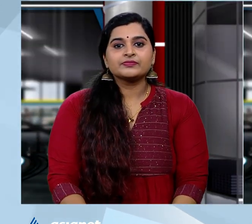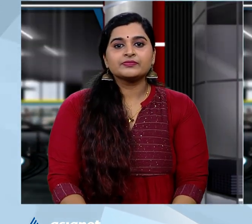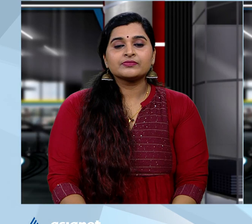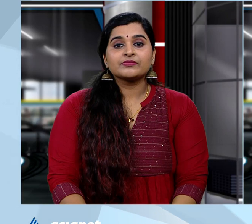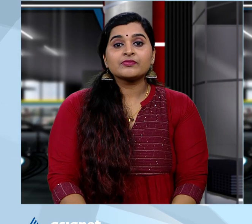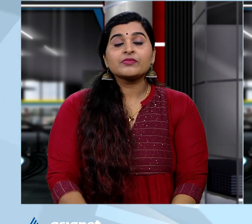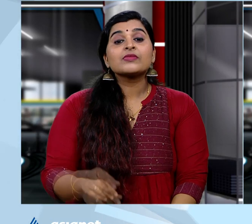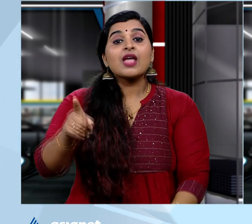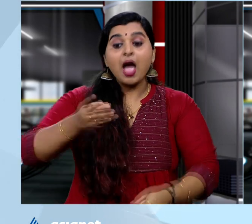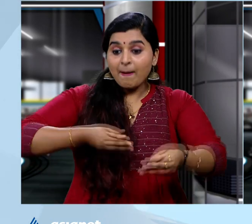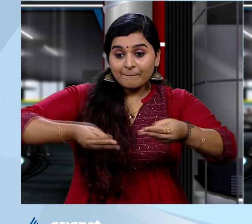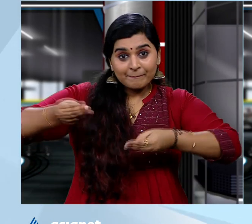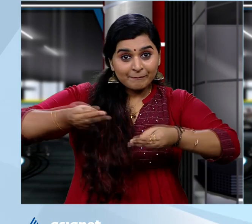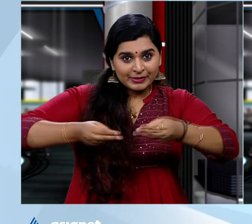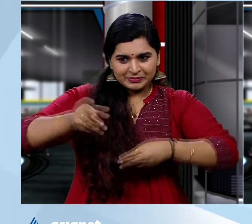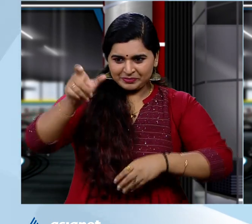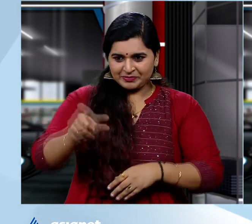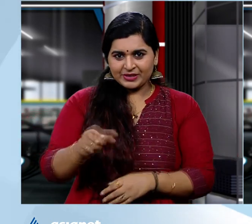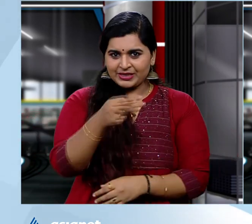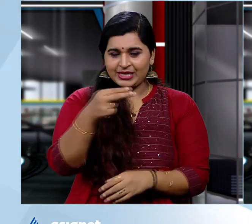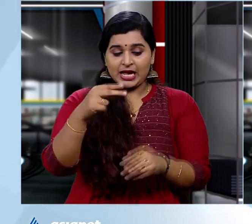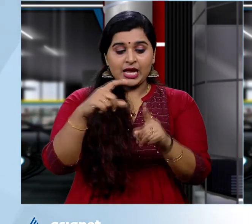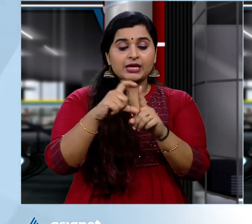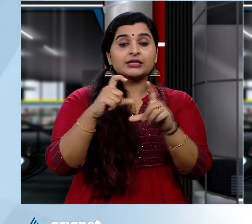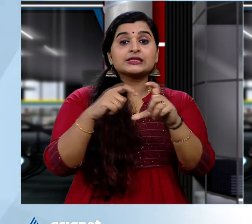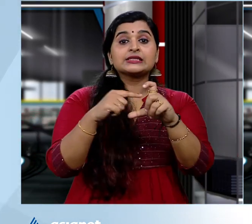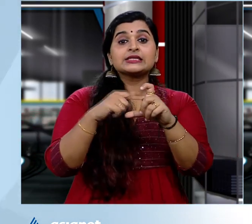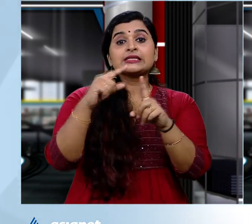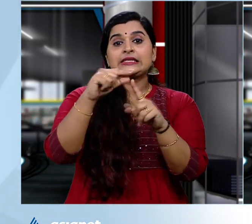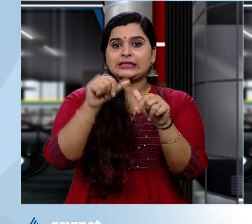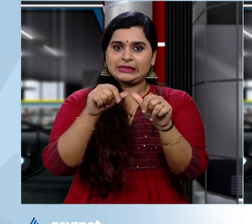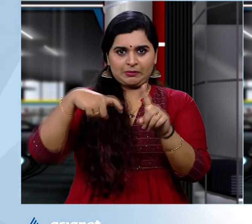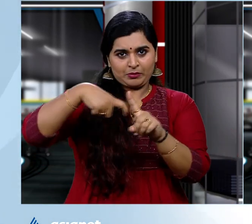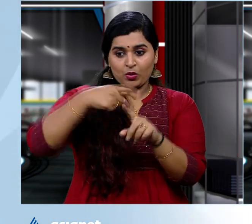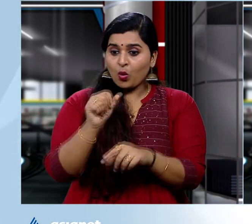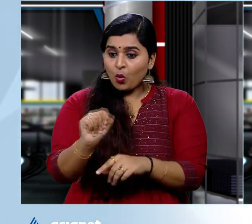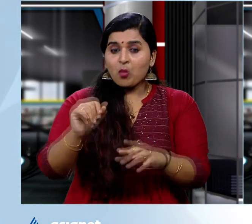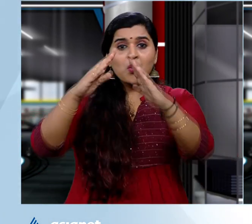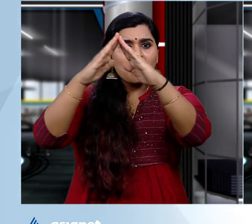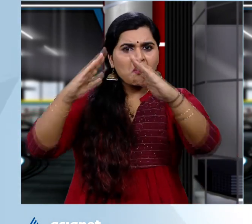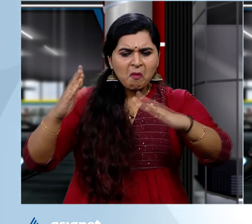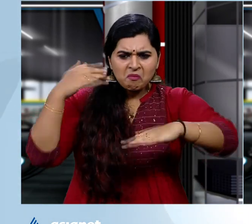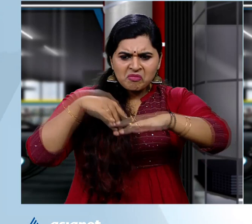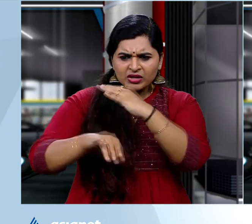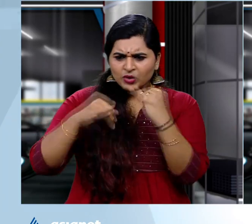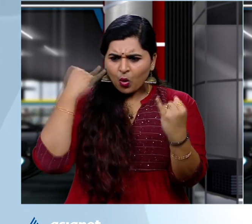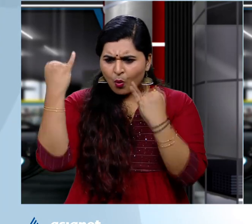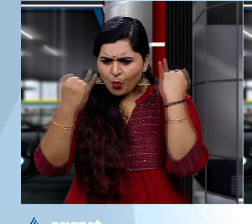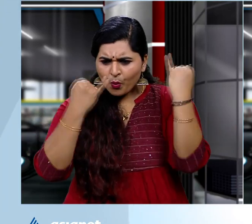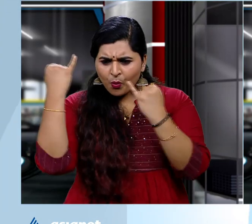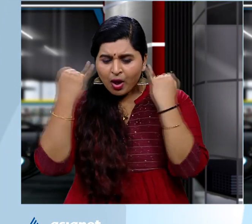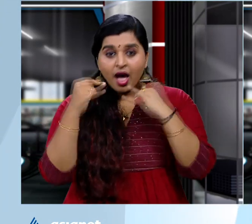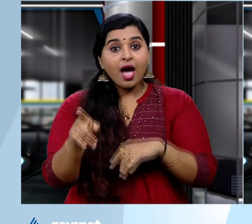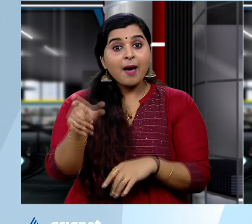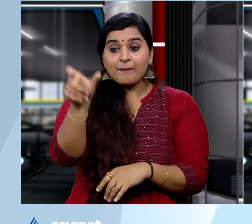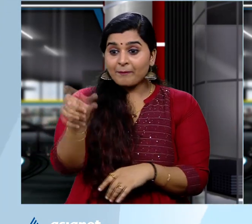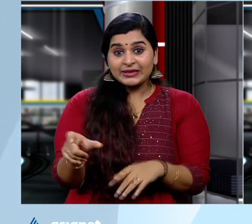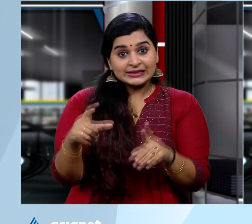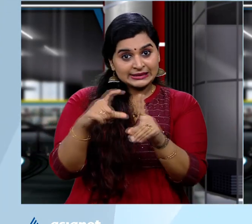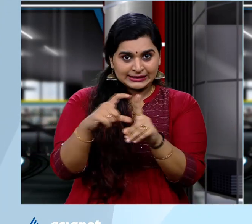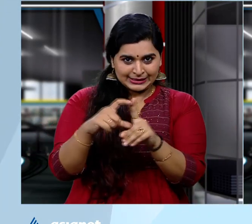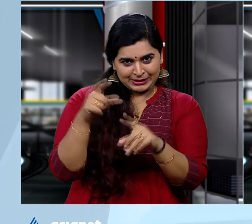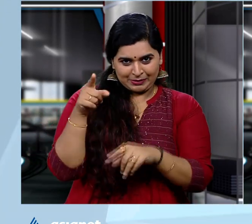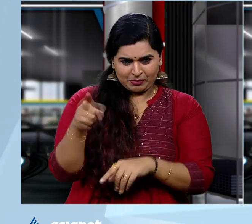ദീപക് എന്ന വ്യവസായിയുടെ എറണാകുളത്തെ വീടിന് മുന്നിൽ നിന്ന് എൻ കെ ഷിജുവാണ് ചേരുന്നത്. ഷിജു, ഈ ദീപക് എന്ന വ്യവസായിക്ക് ഈ കരുവന്നൂർ